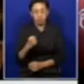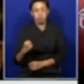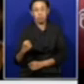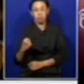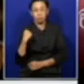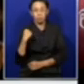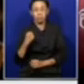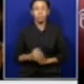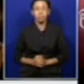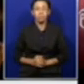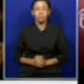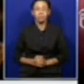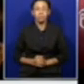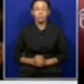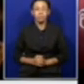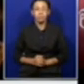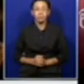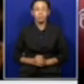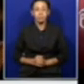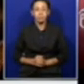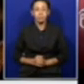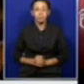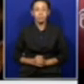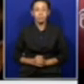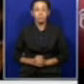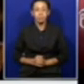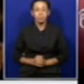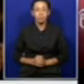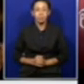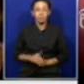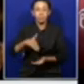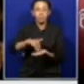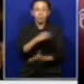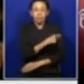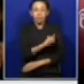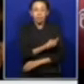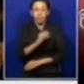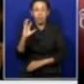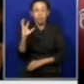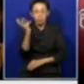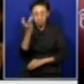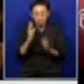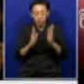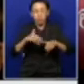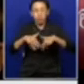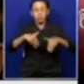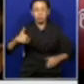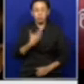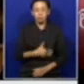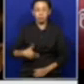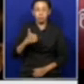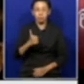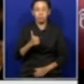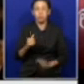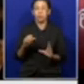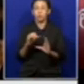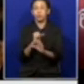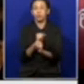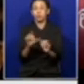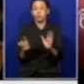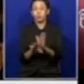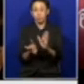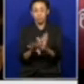มทั้งถึงเรื่องเกี่ยวกับ World Class Healthy และเรื่องของความมีสุขภาพสรุปสุดท้ายนะครับผมขออนุญาต